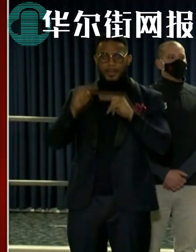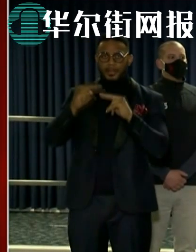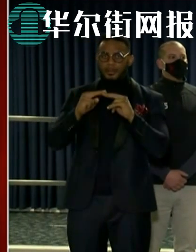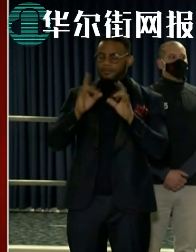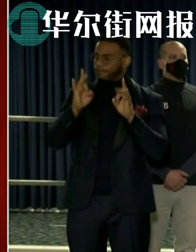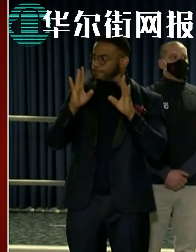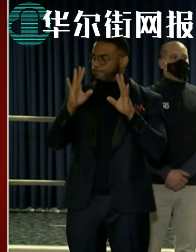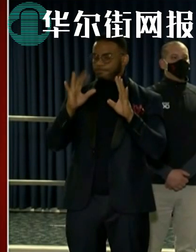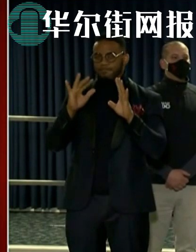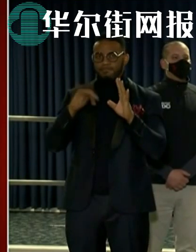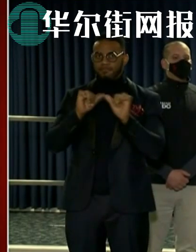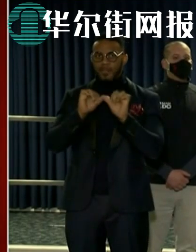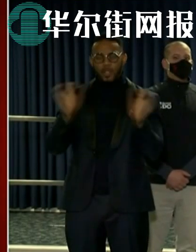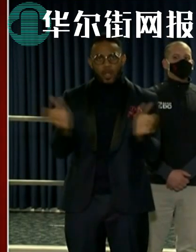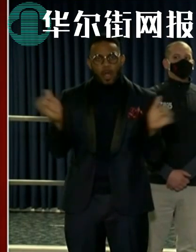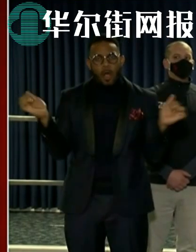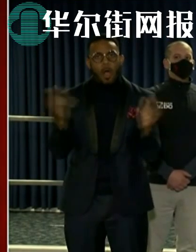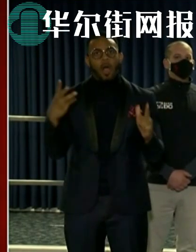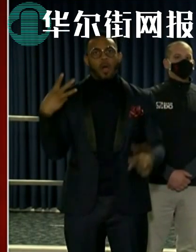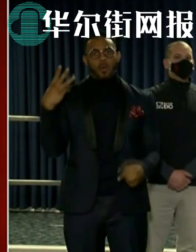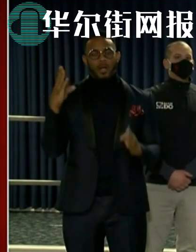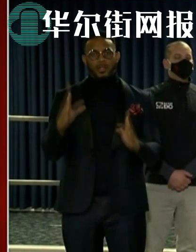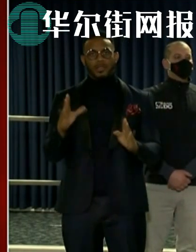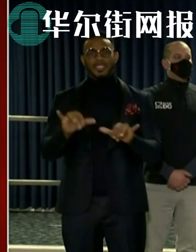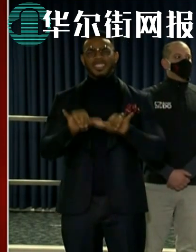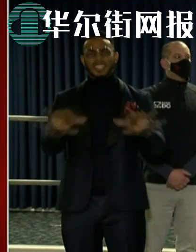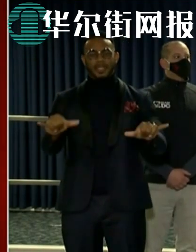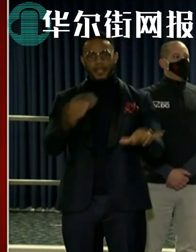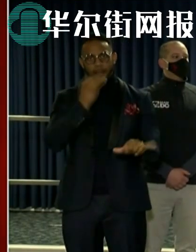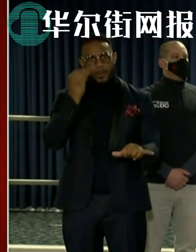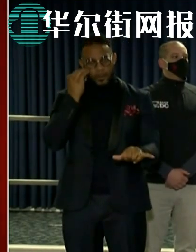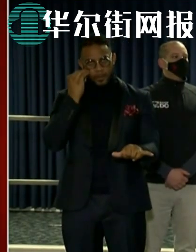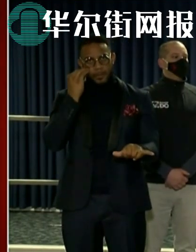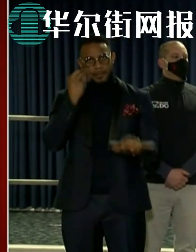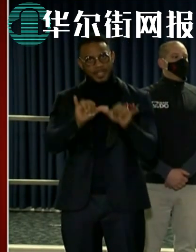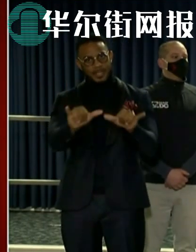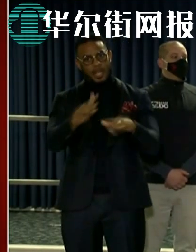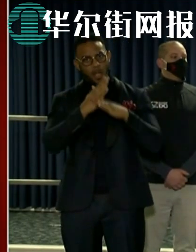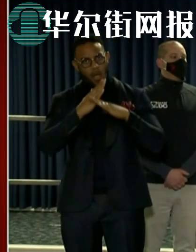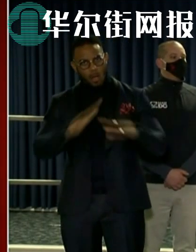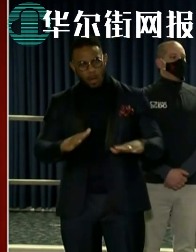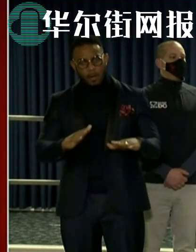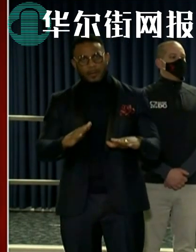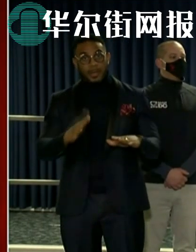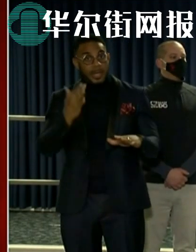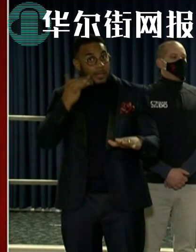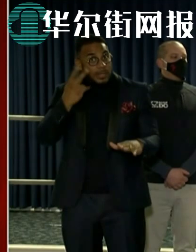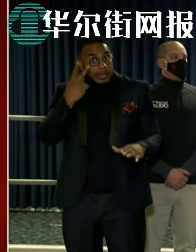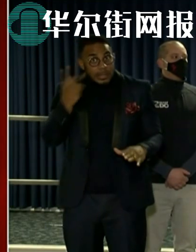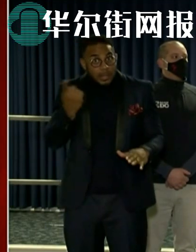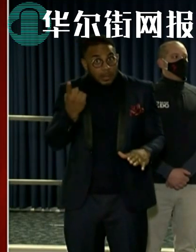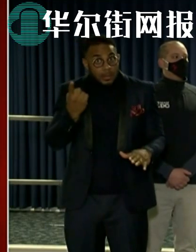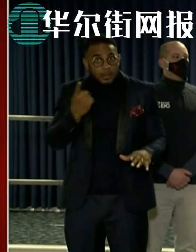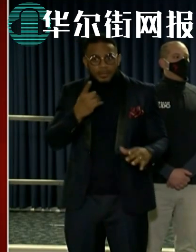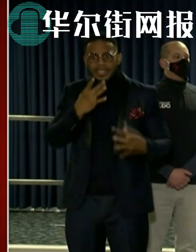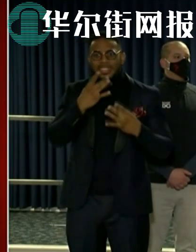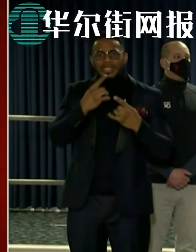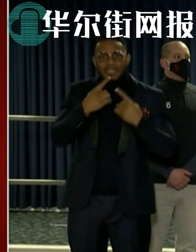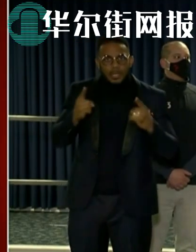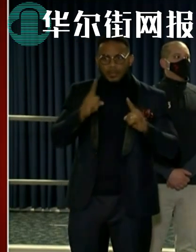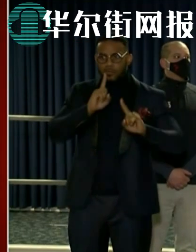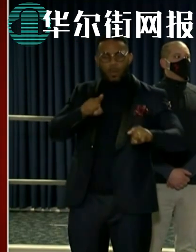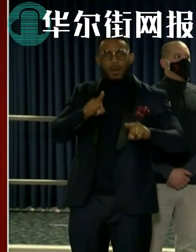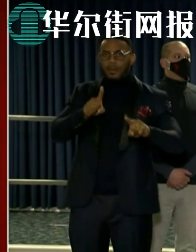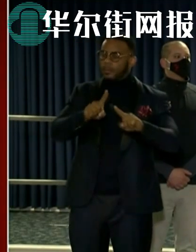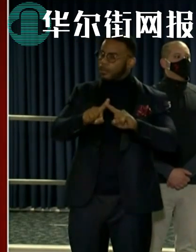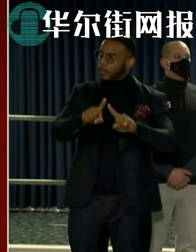胁，说计划中的抗议活动可能会演变成暴力事件。有高级官员表示，尽管有这些危险的传言，但是国会